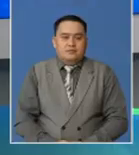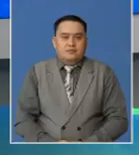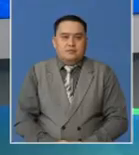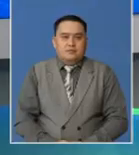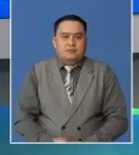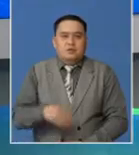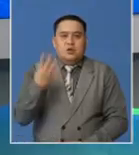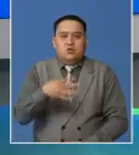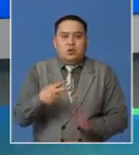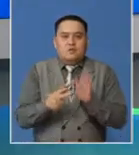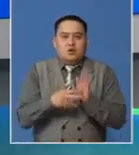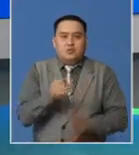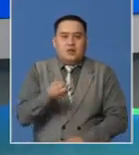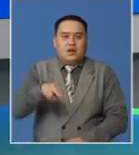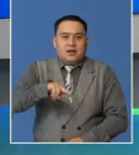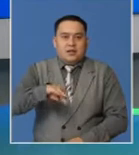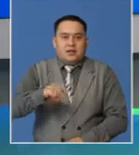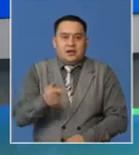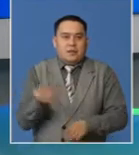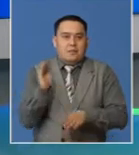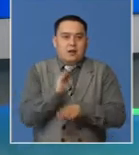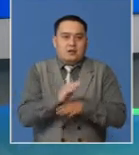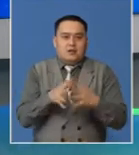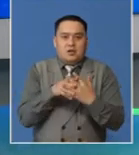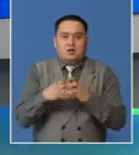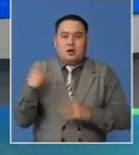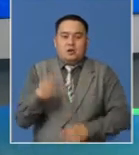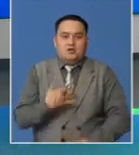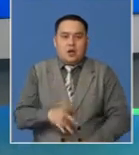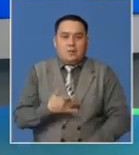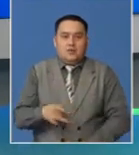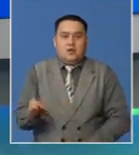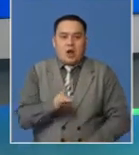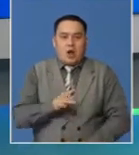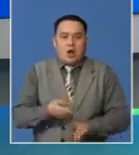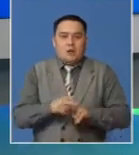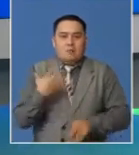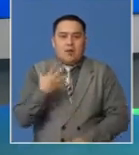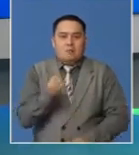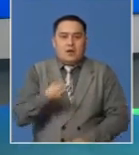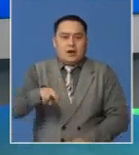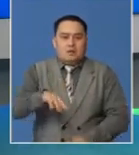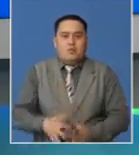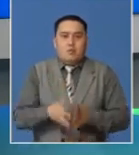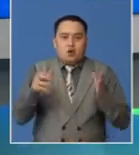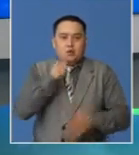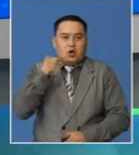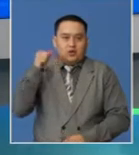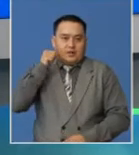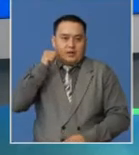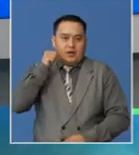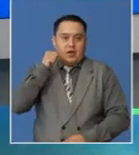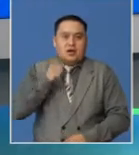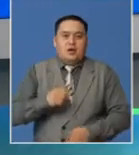На 48 миллиардов тенге пополнили казну сельхозтоваропроизводителей Жамбылского района. Это на 5 миллиардов больше прошлогоднего